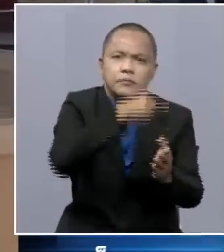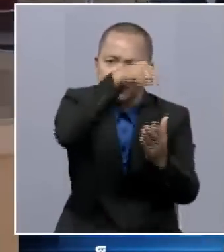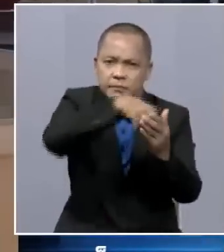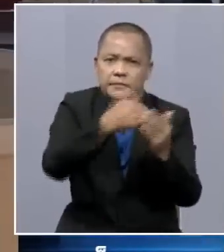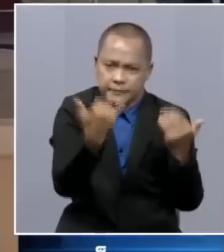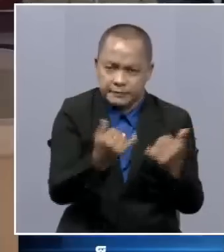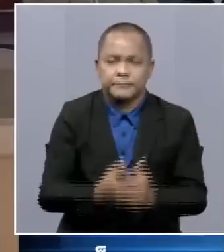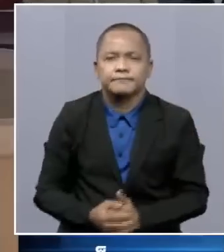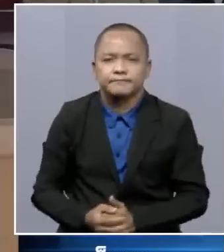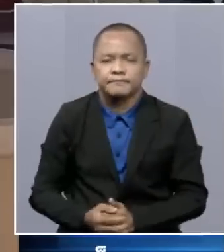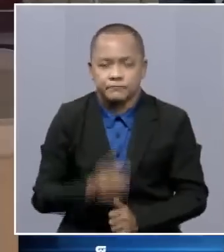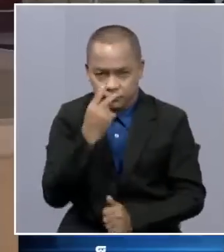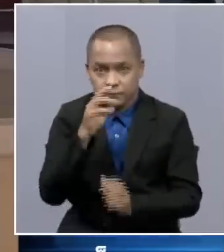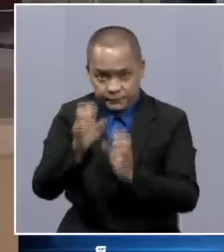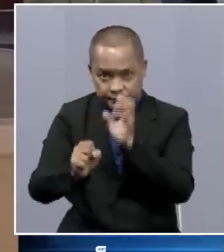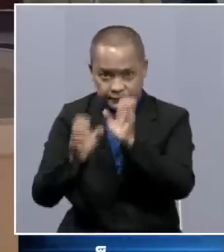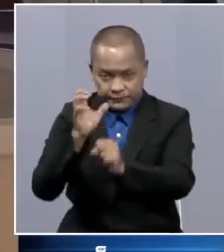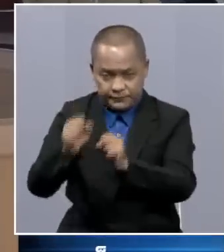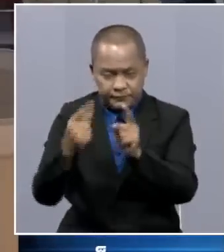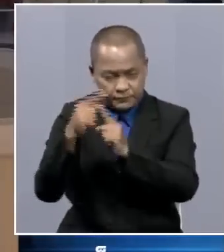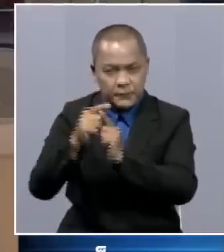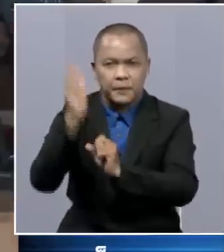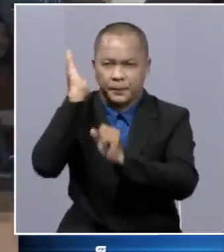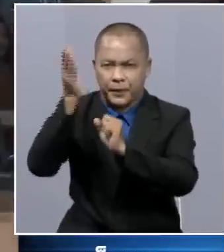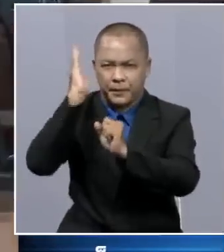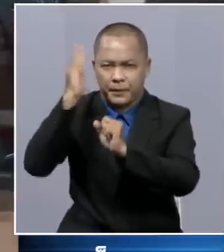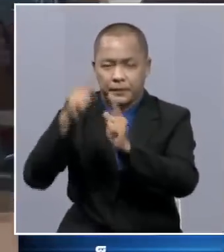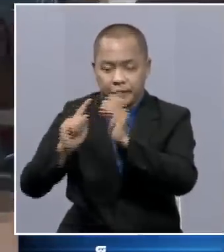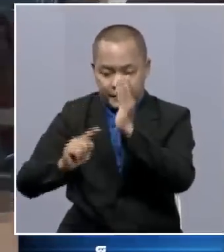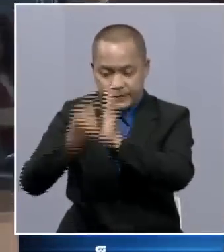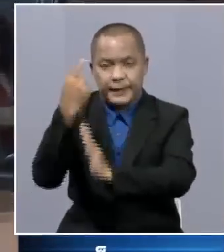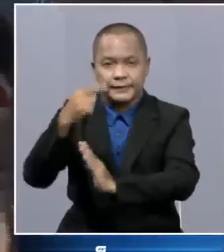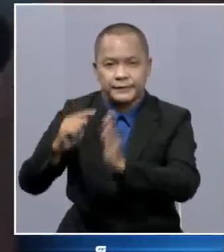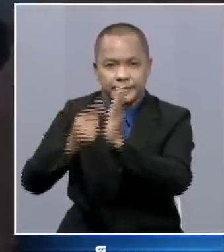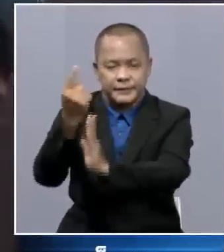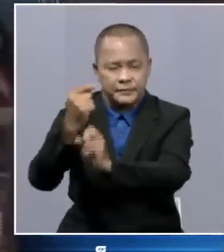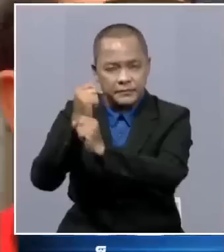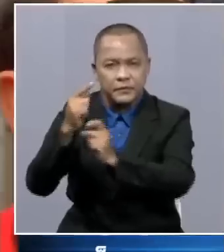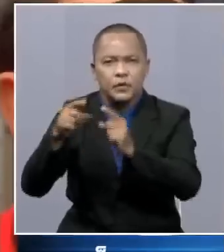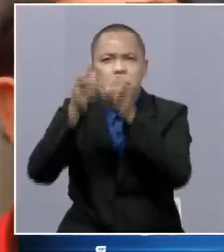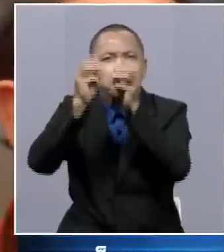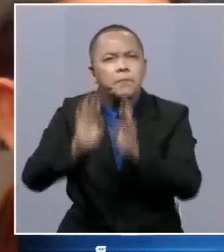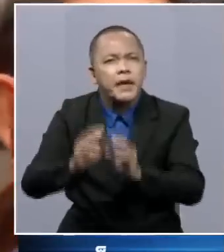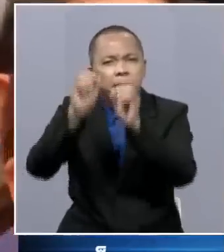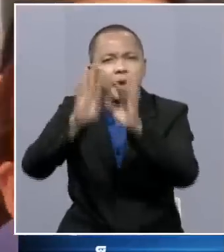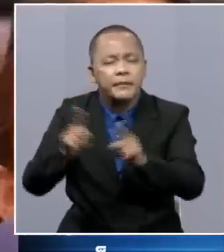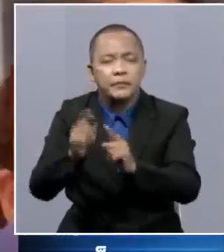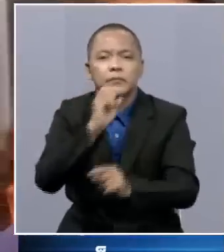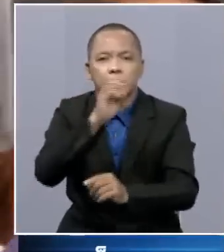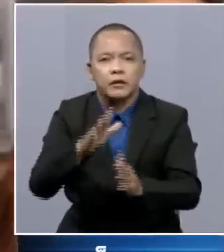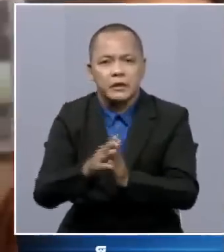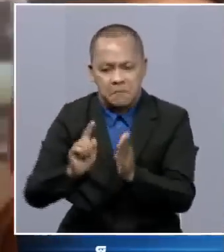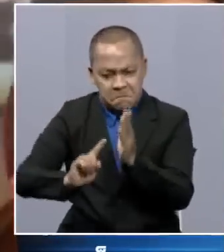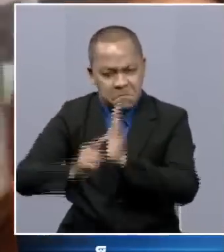งครั้งนี้ครับ ก็น่าจับตาเหมือนกันนะคะว่าการปราศัยครั้งแรกของคุณเศรษฐาเนี่ยจะออกมาในรูปแบบไหนเพราะว่าต้องบอกว่